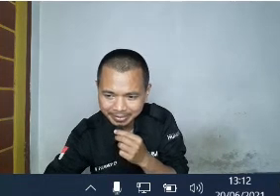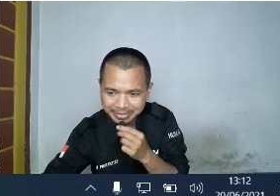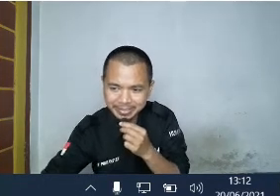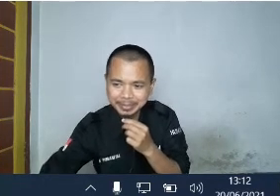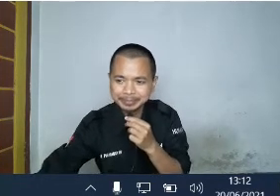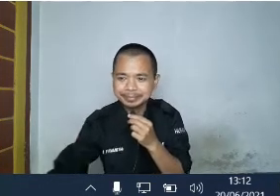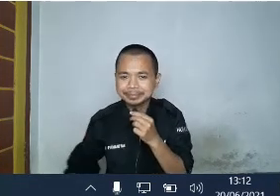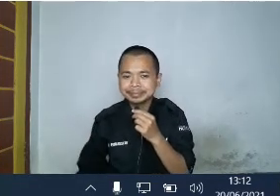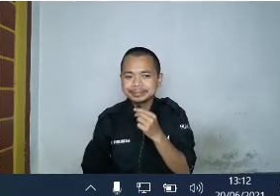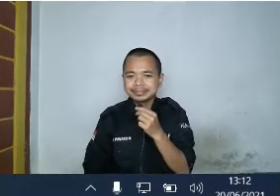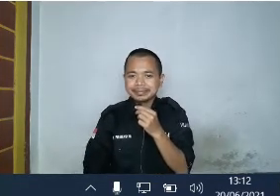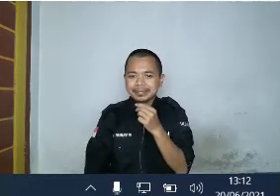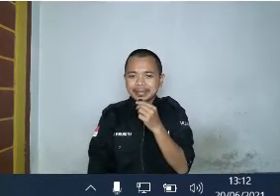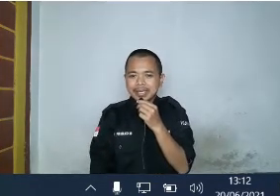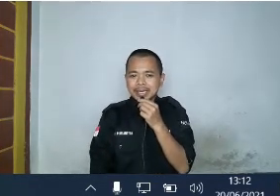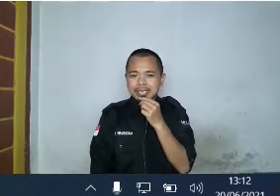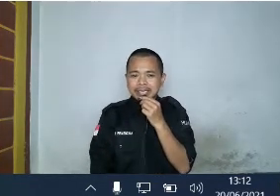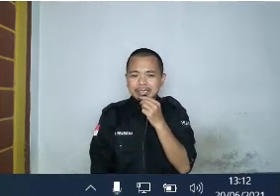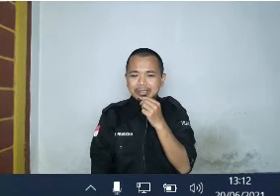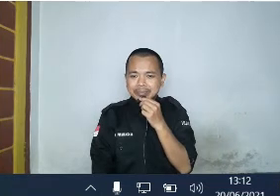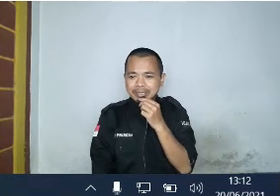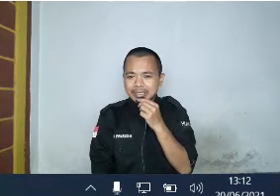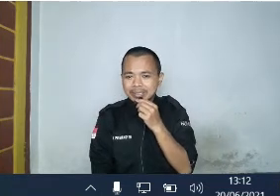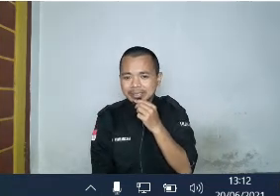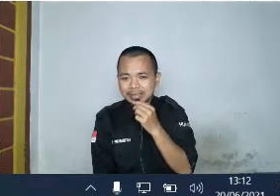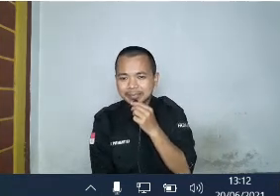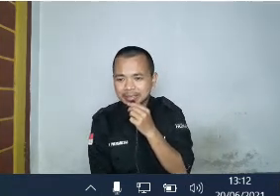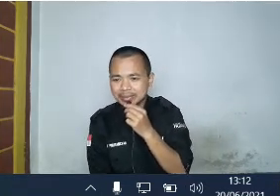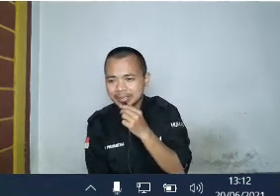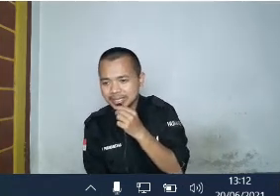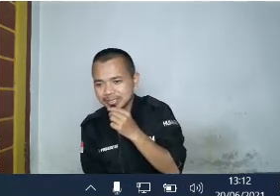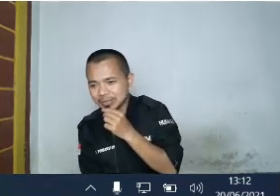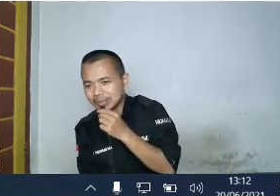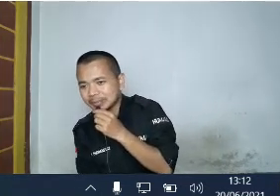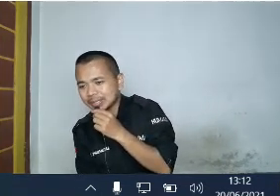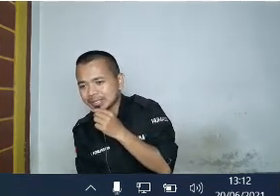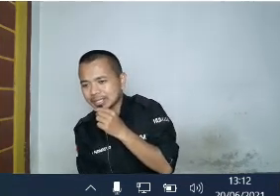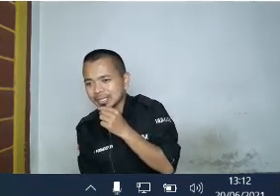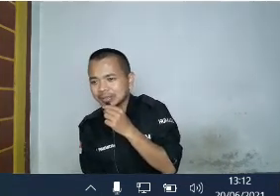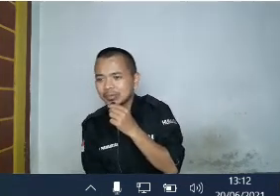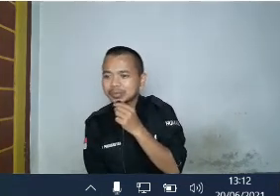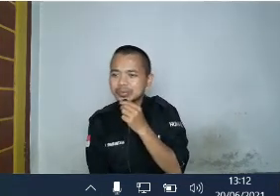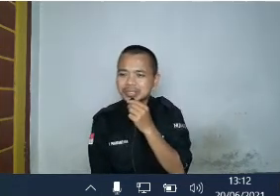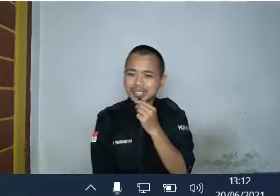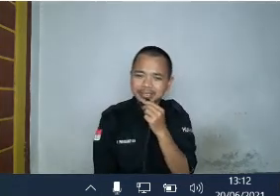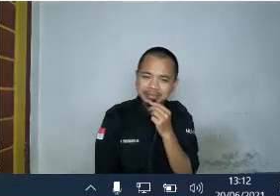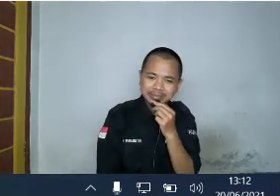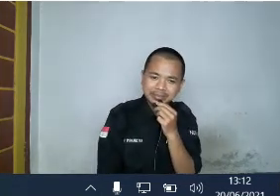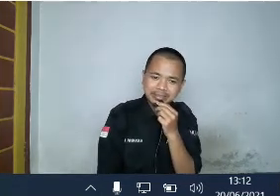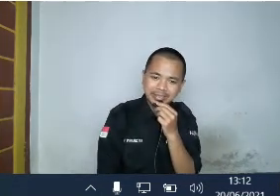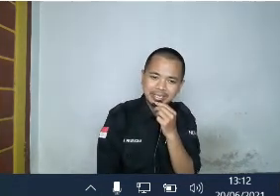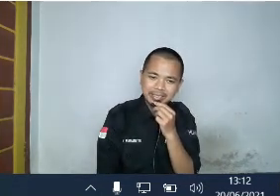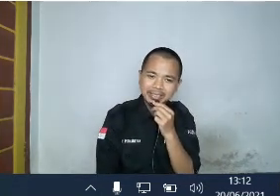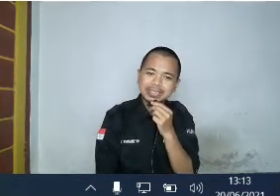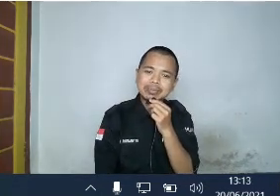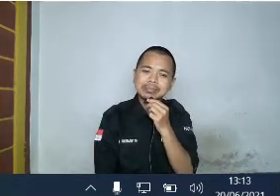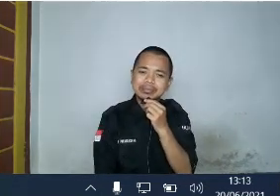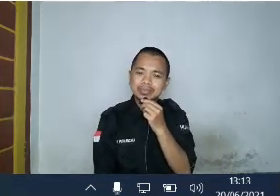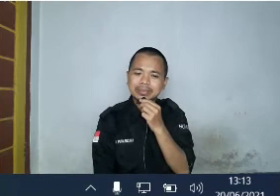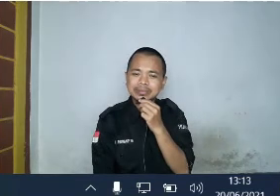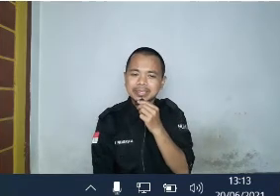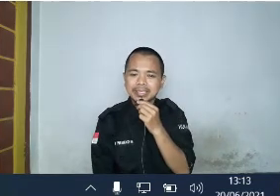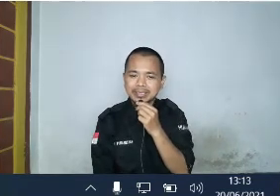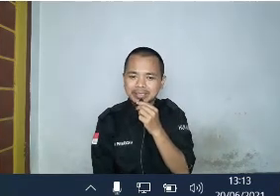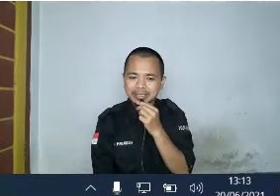hai oke di sini nomer matakuliah jadwal pengerjaan waktu ujian ya ada